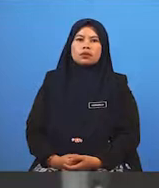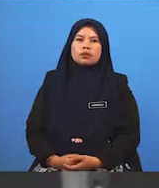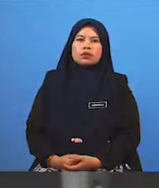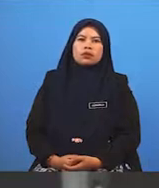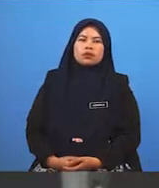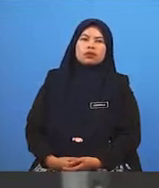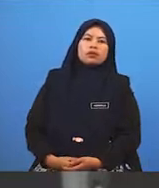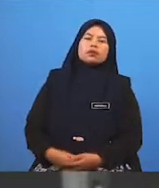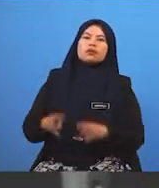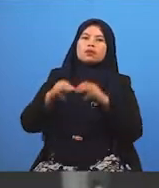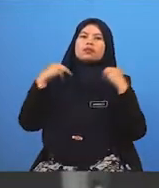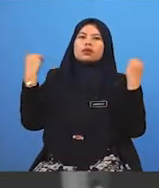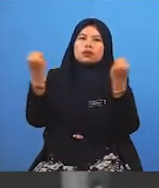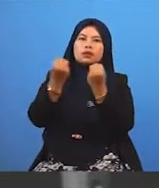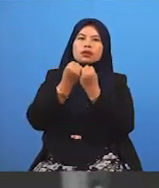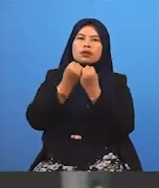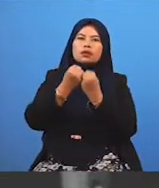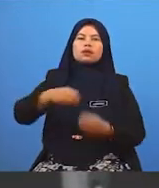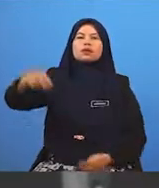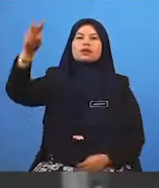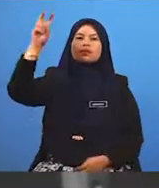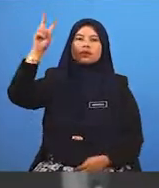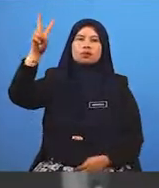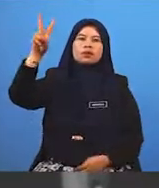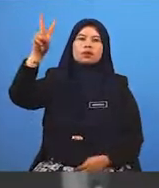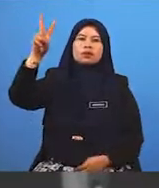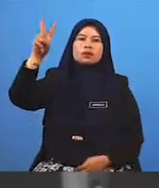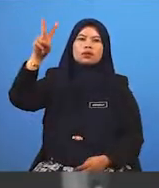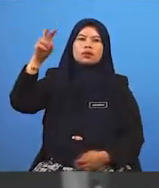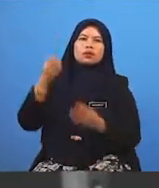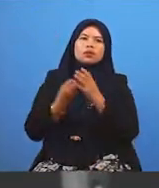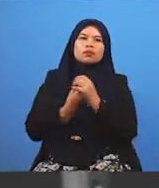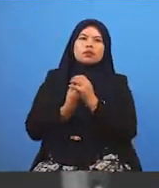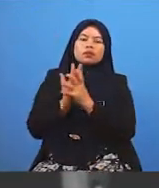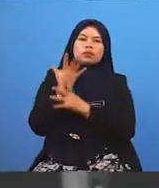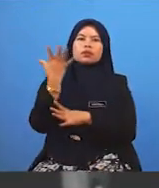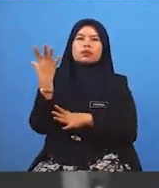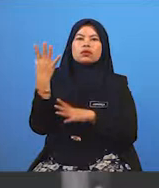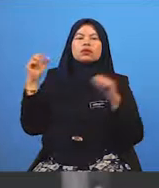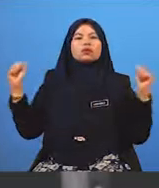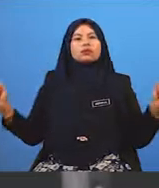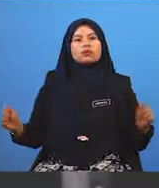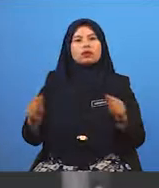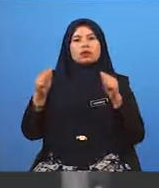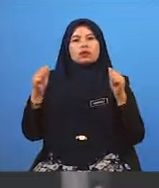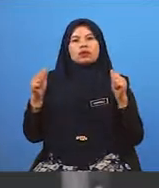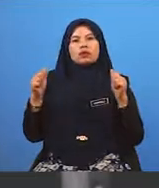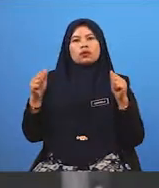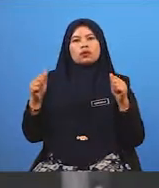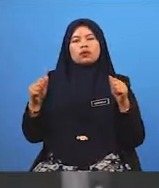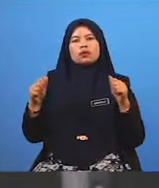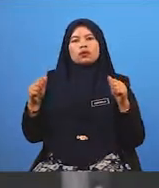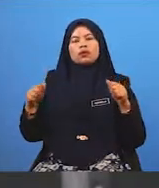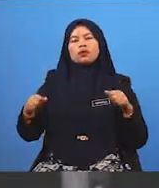Dari sudut masyarakat, yang pertama, menyuburkan amalan memakmurkan masjid